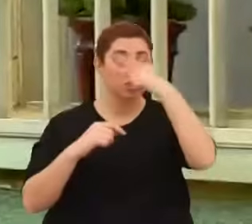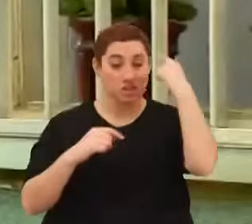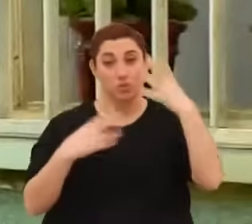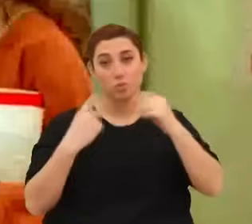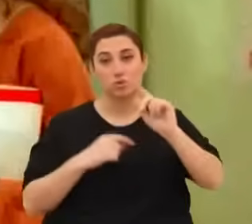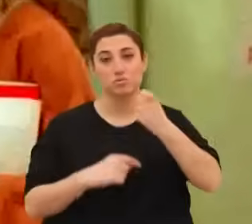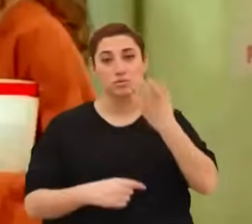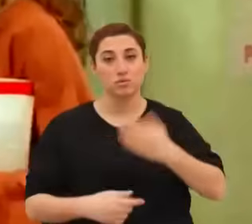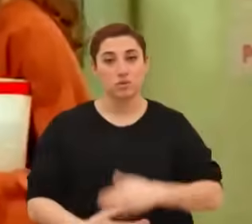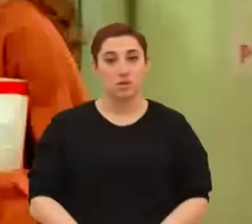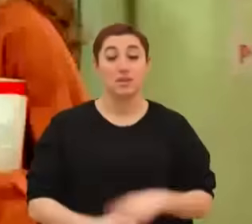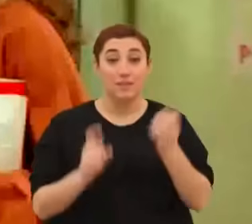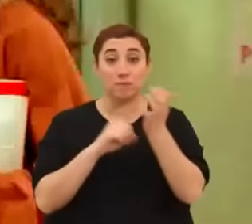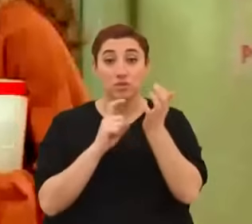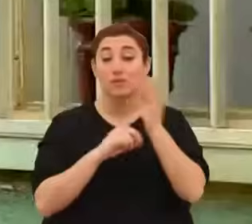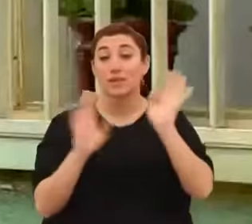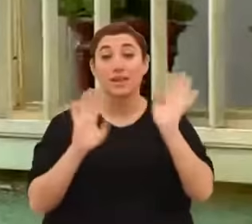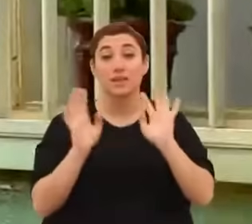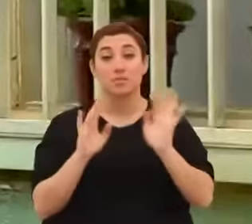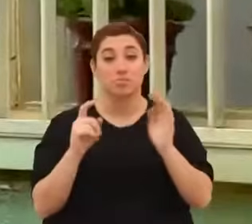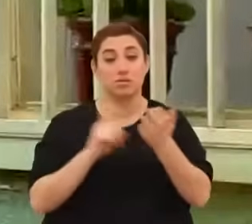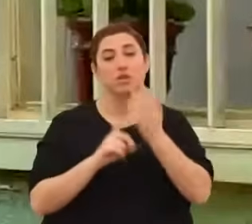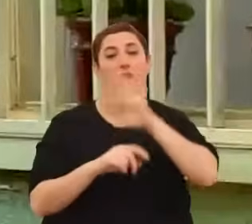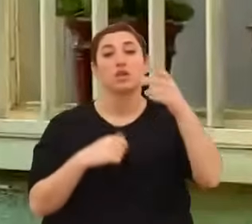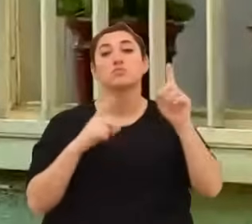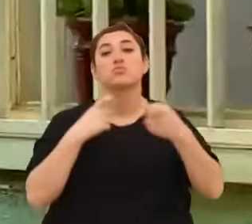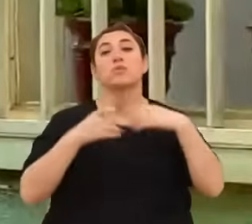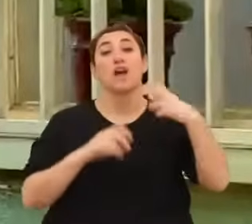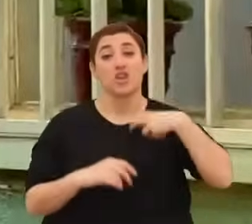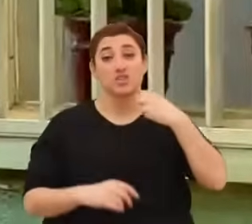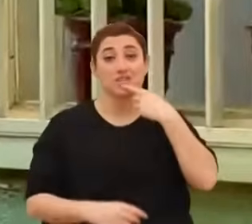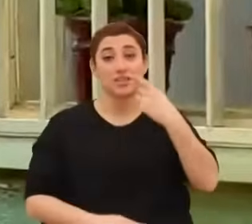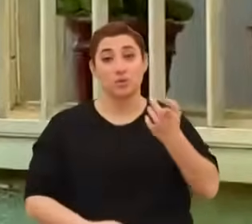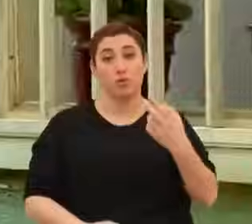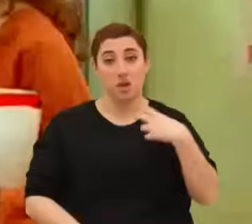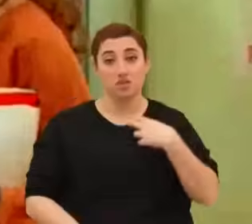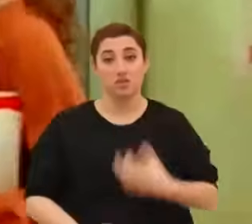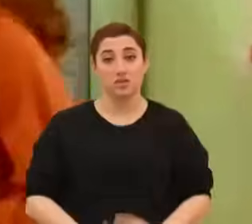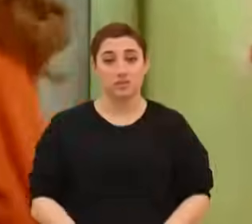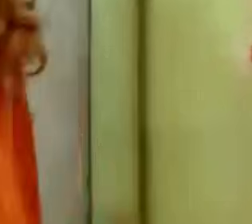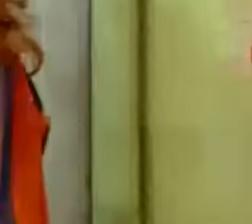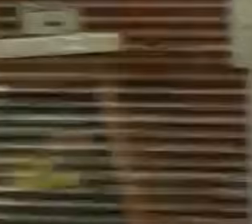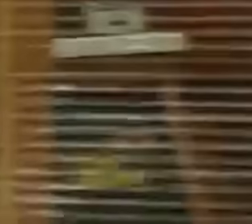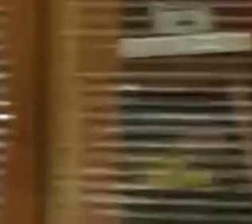şanslıysan. Tavuk, tavuk değil canım. Tavuğu herkes bulamaz. Aşkı diyorum, yani aşkı.